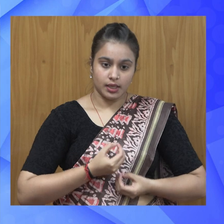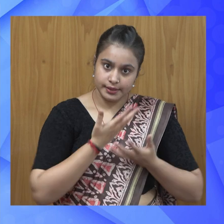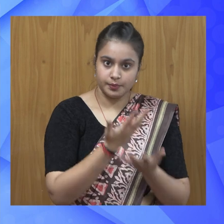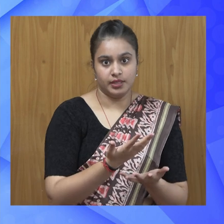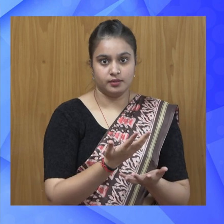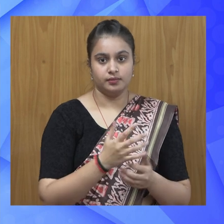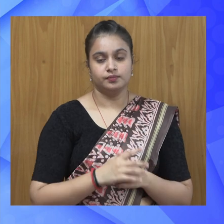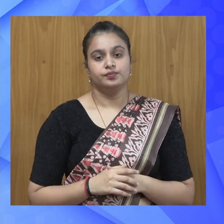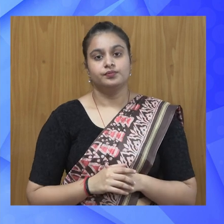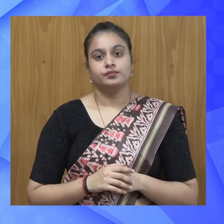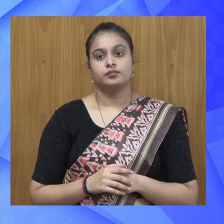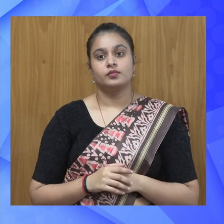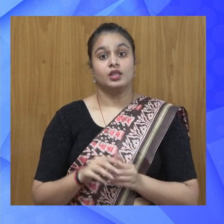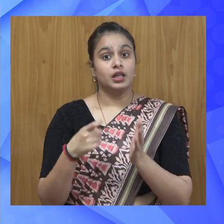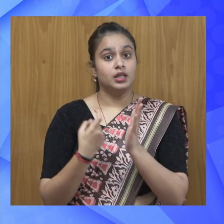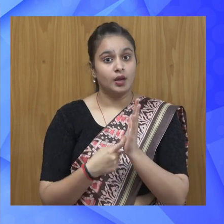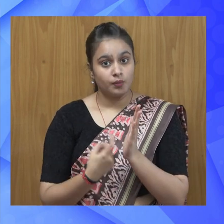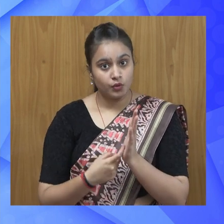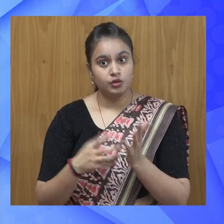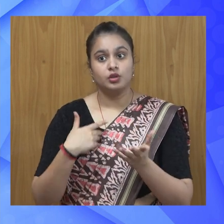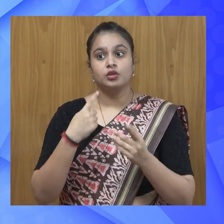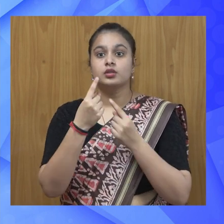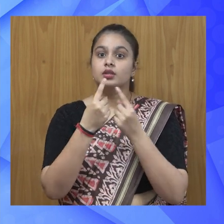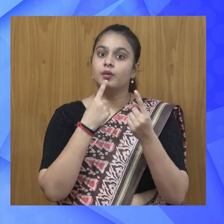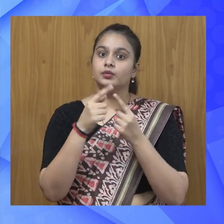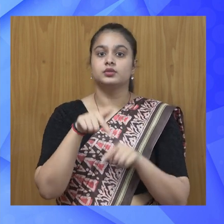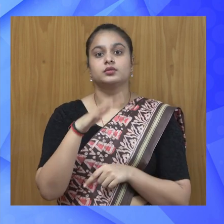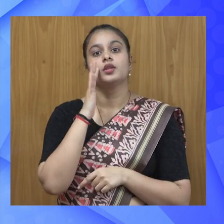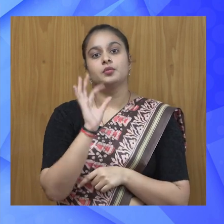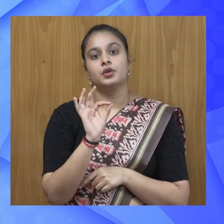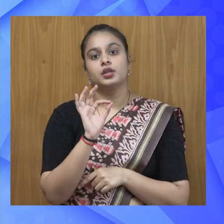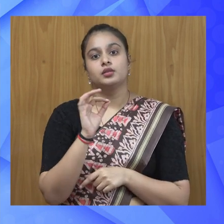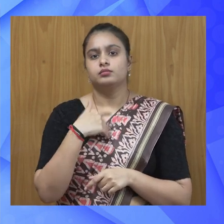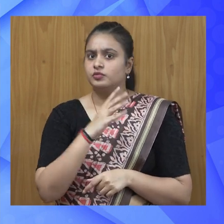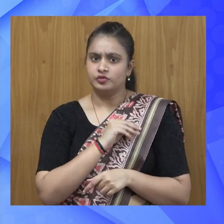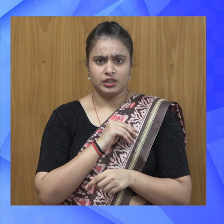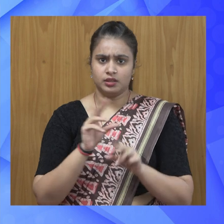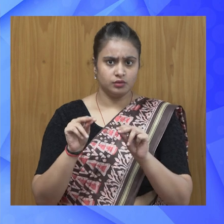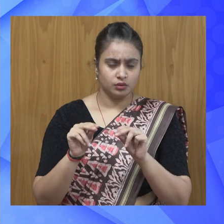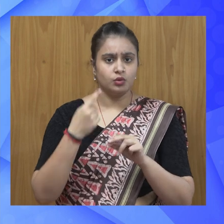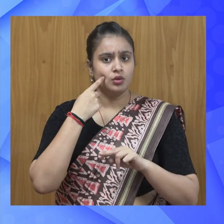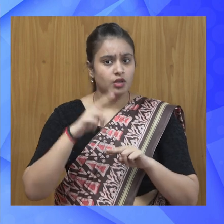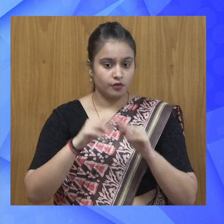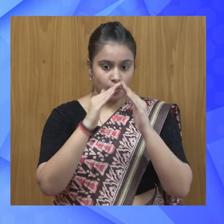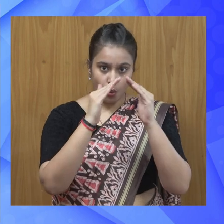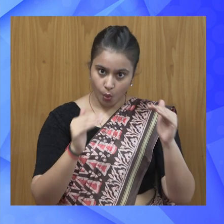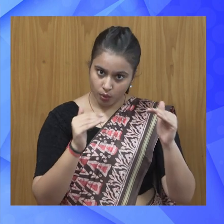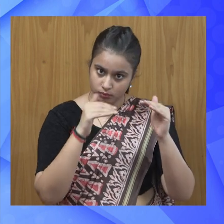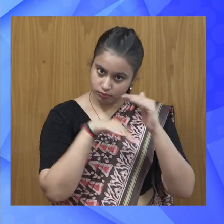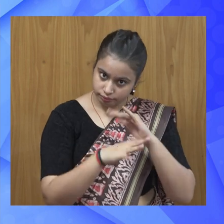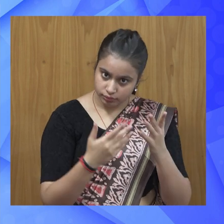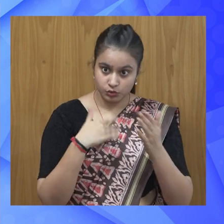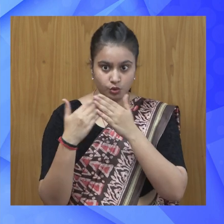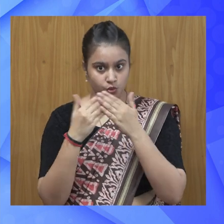उसे जरूर बताइए. Reporting, communication is very important. किसी से डरने की जरूरत नहीं है. अगर घर में abuse है, तो school